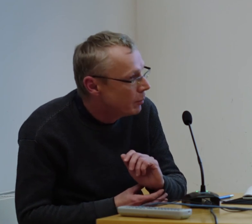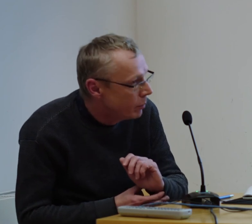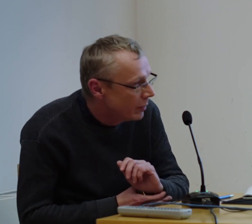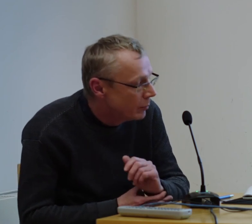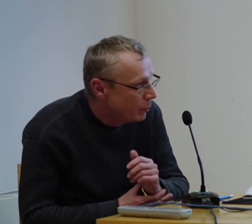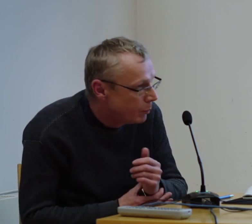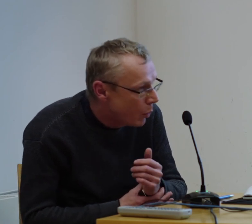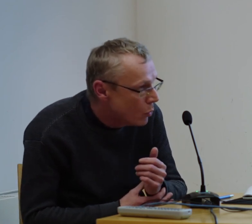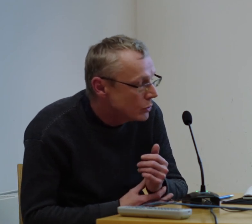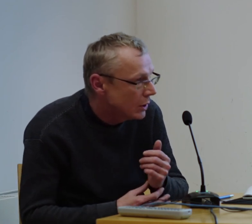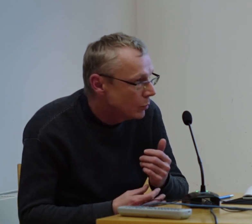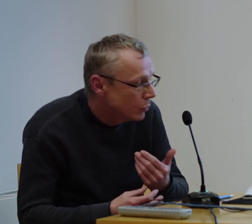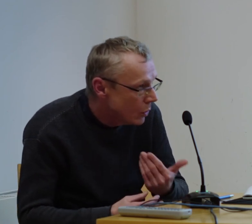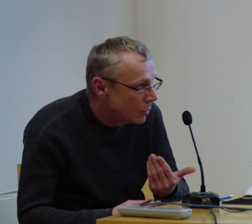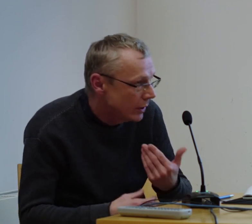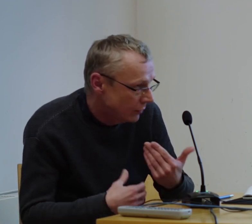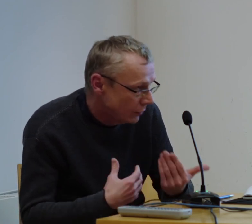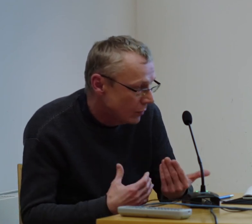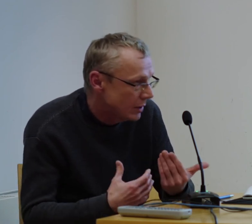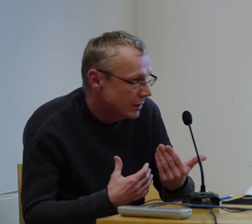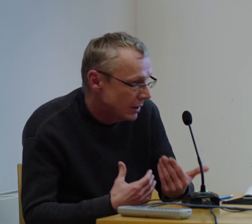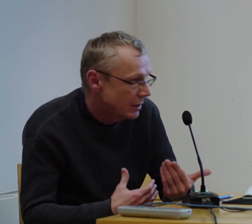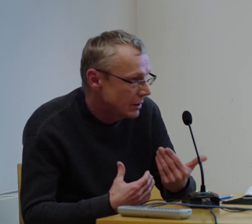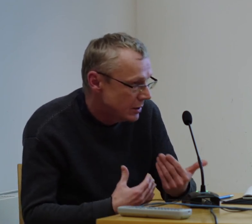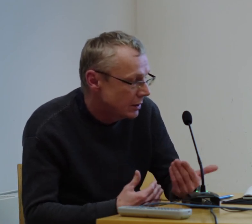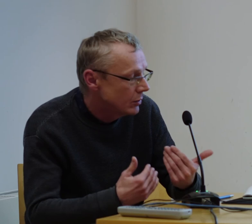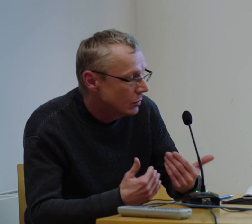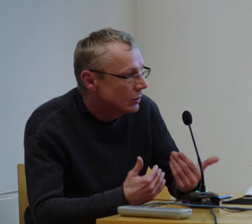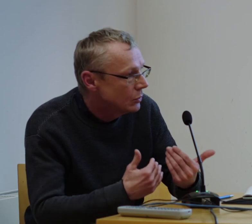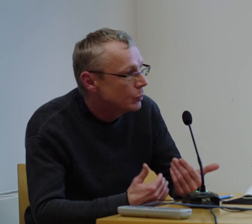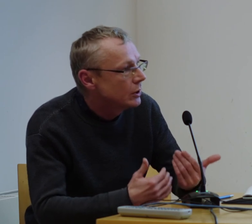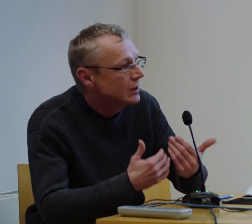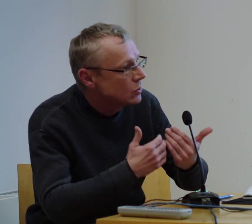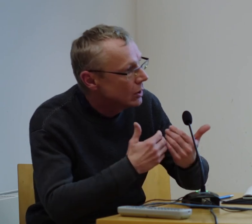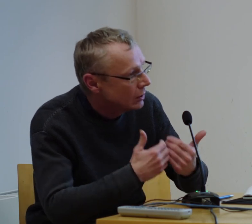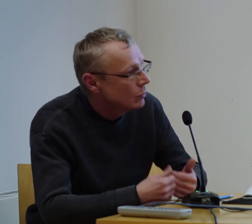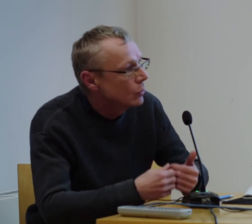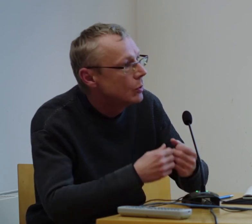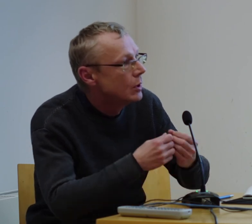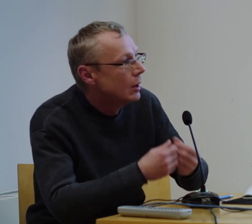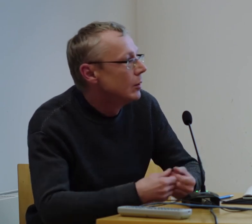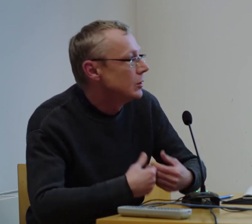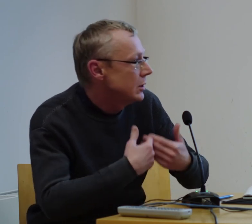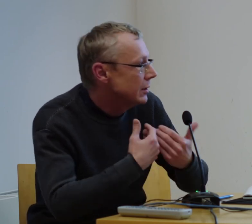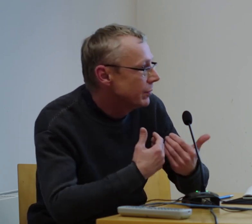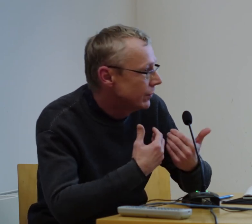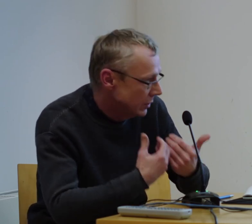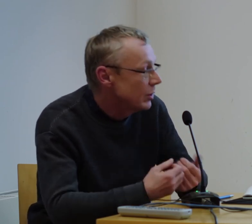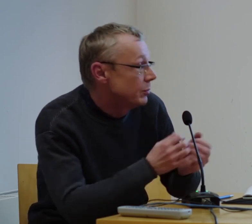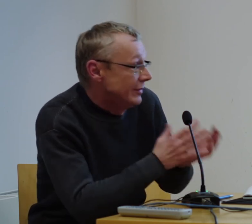tak pokud jako budou existovat nějaké iniciativy tohoto typu, které něco artikulují